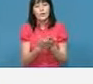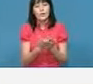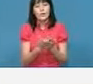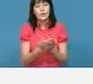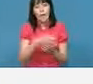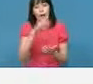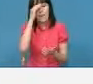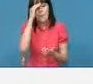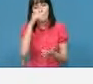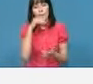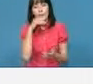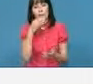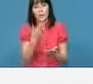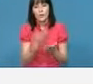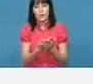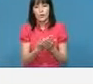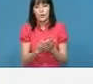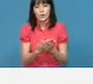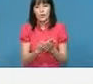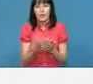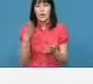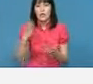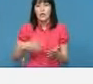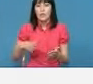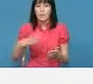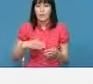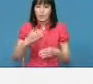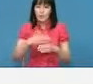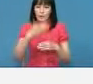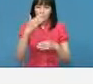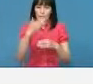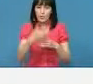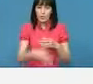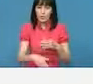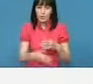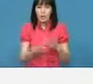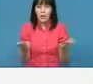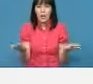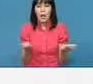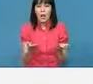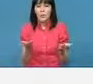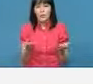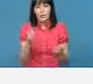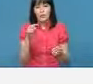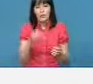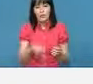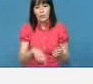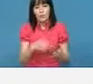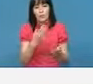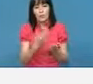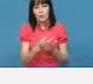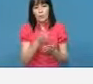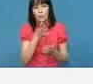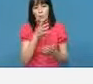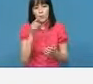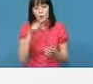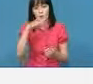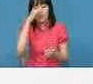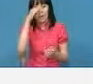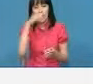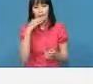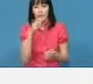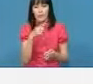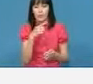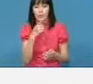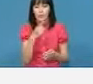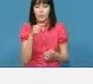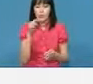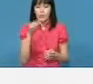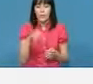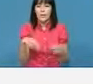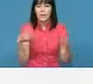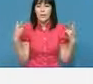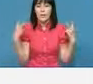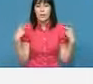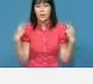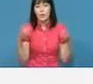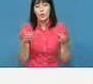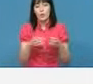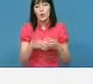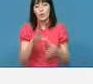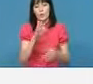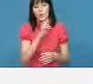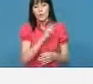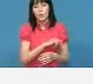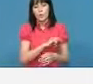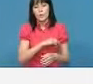әкеңнен сұрайсың, қайда болдыңыз, қаяқта болдыңыз деп сұрайтын кезіміз болған. Сол кезде әкем айтатын, осы ішкі істер органдарының